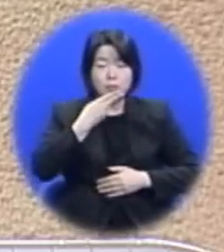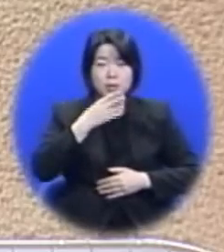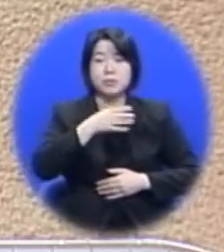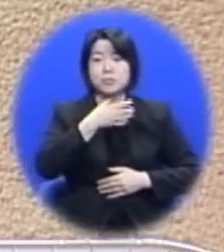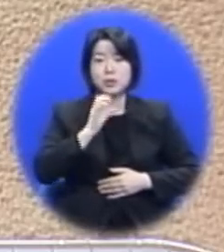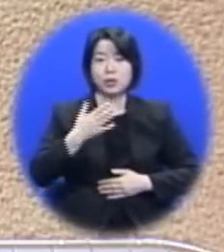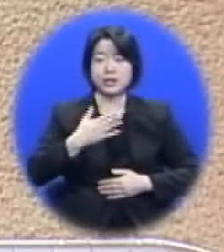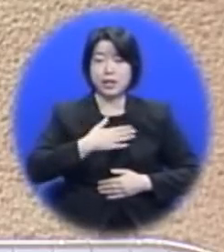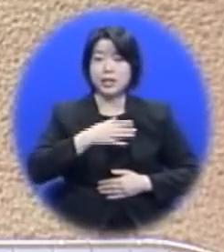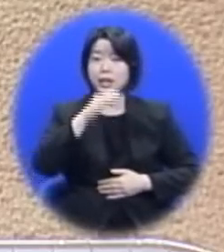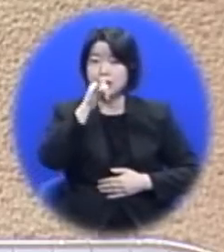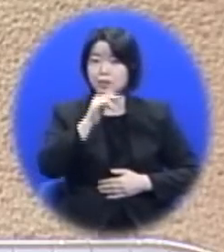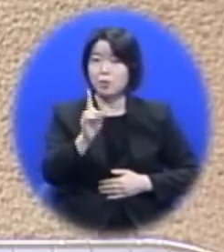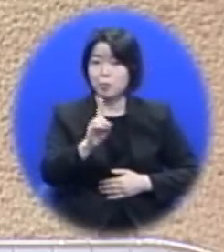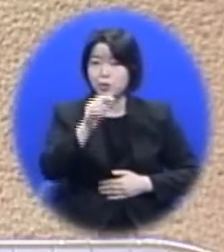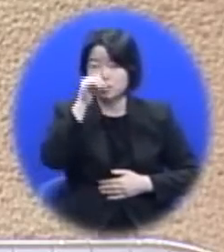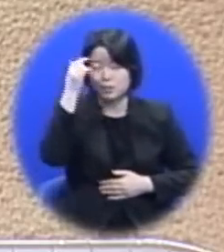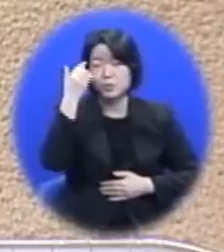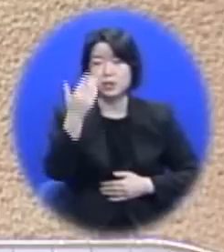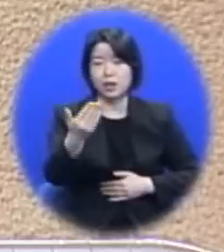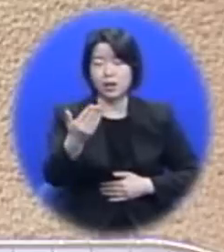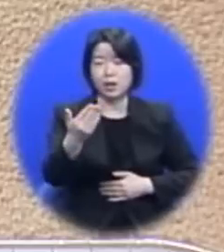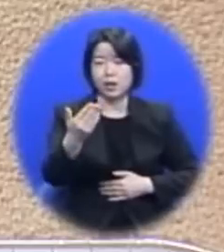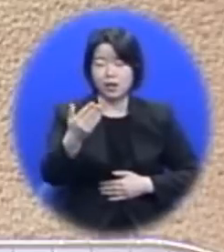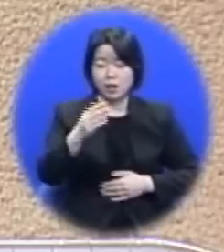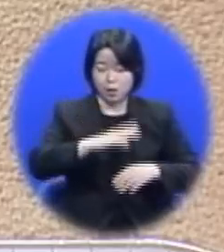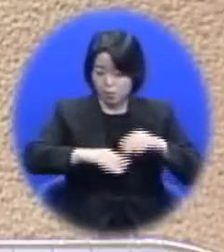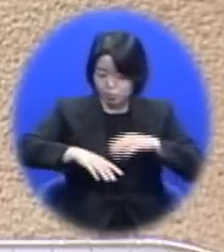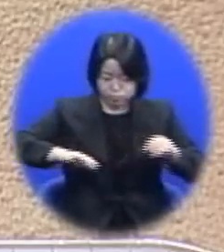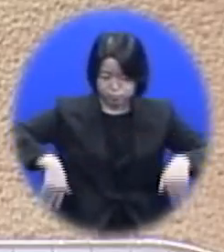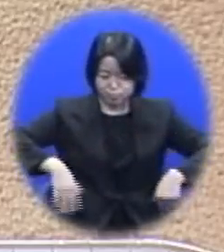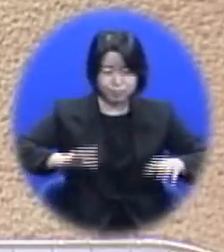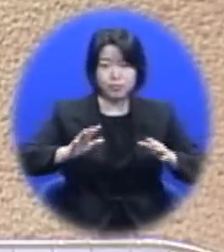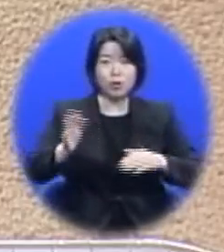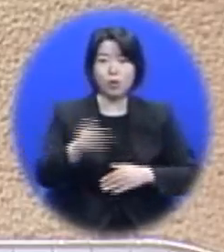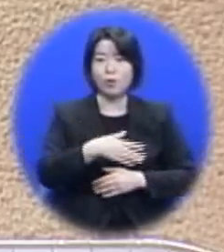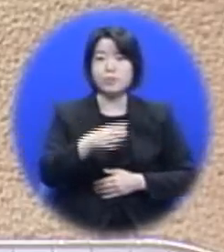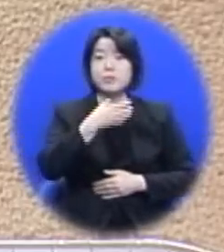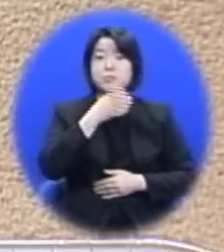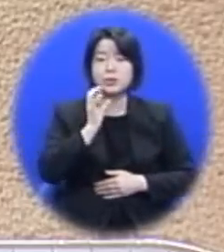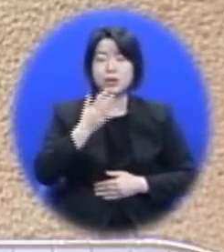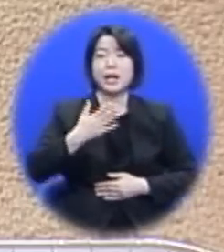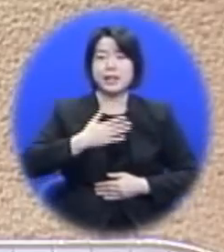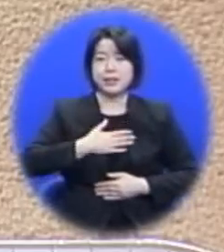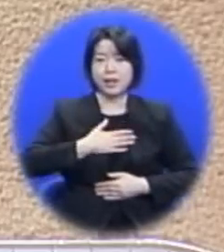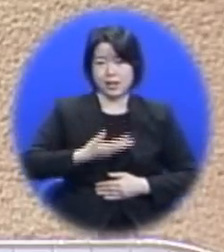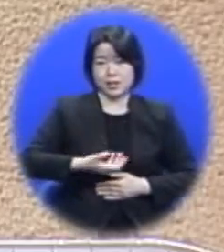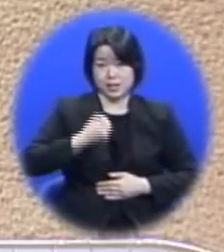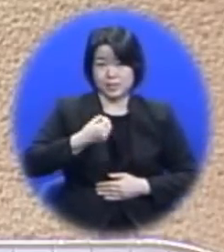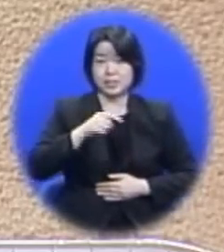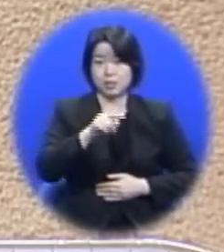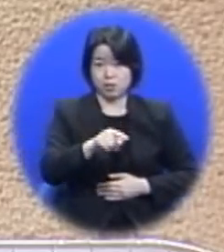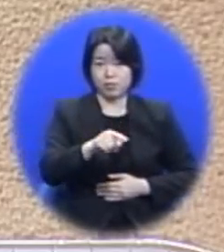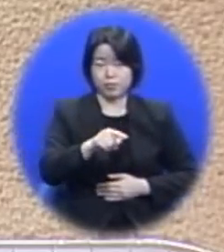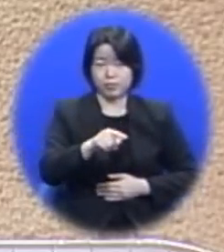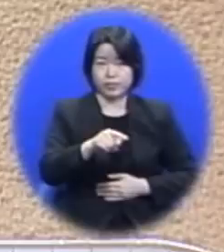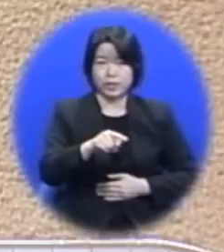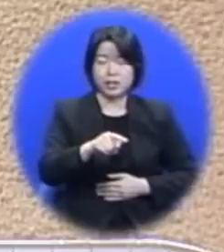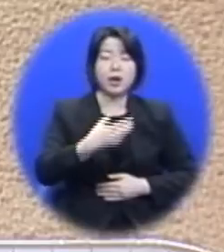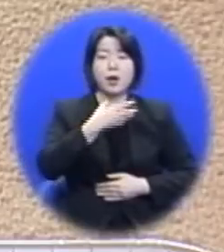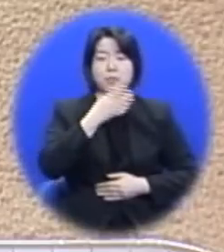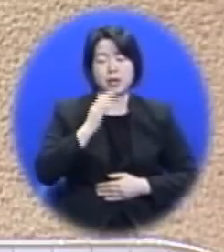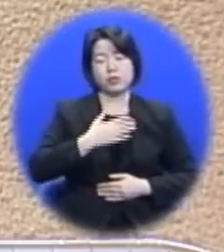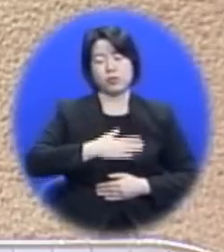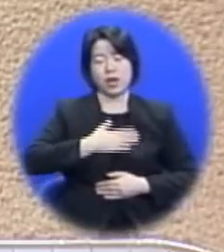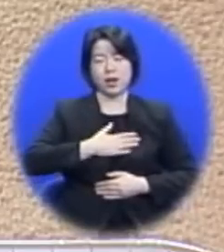것이라고 말할 수 있습니까? 아무것도 가지기 없는 베드로가 내게 있는 것으로 베드로는